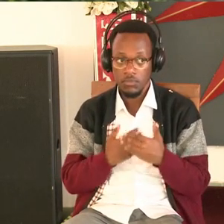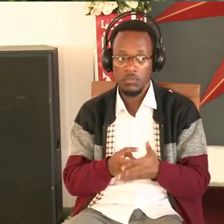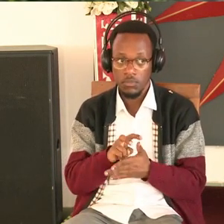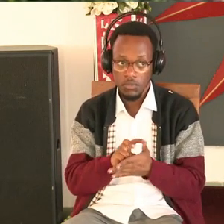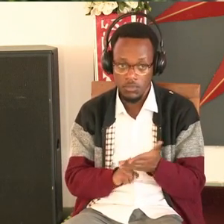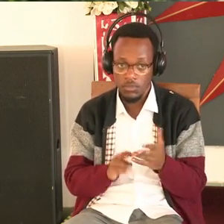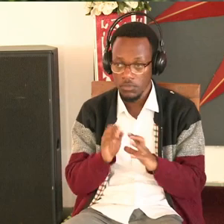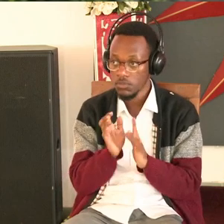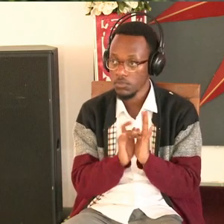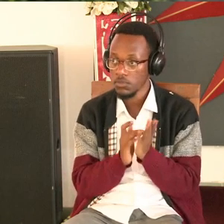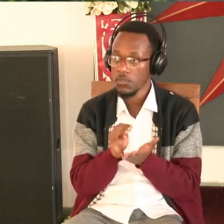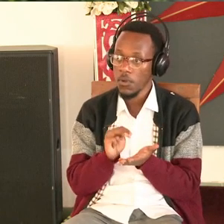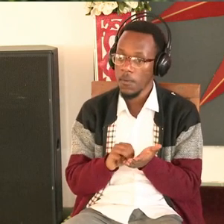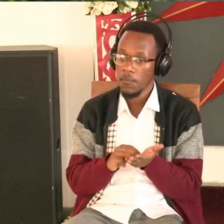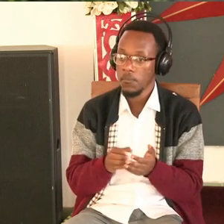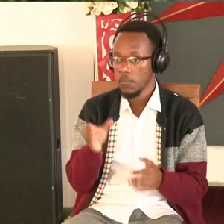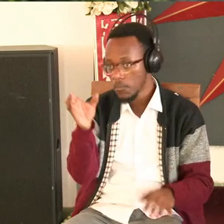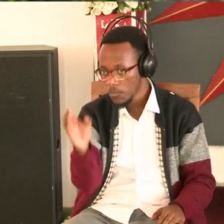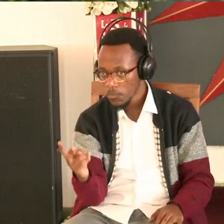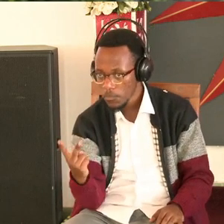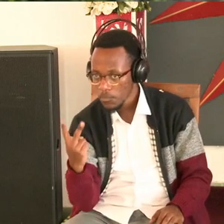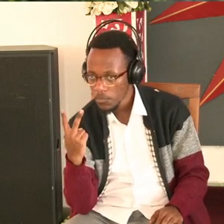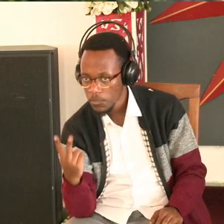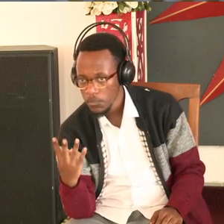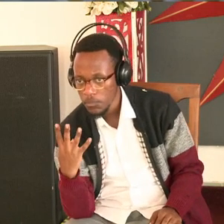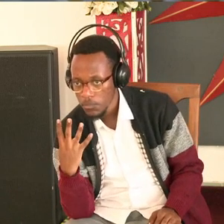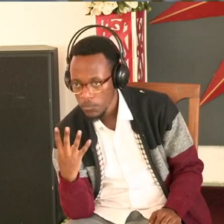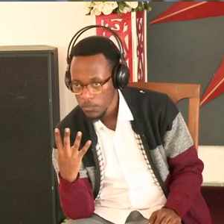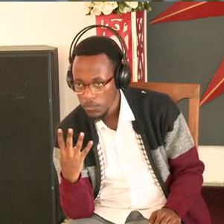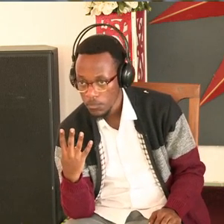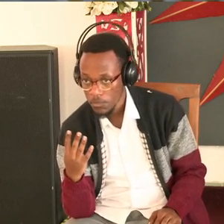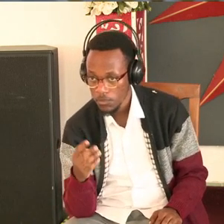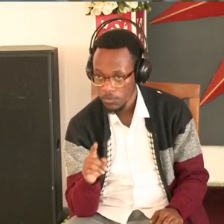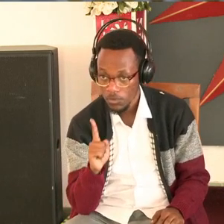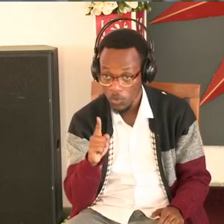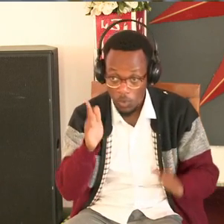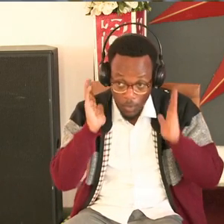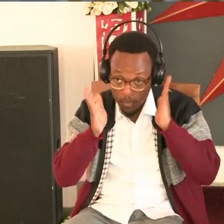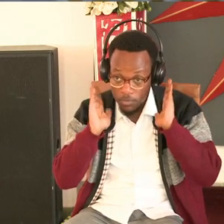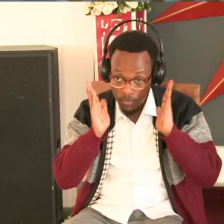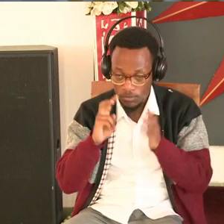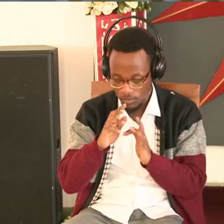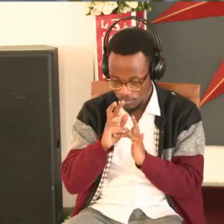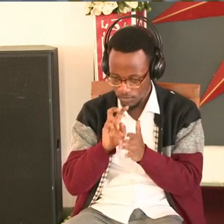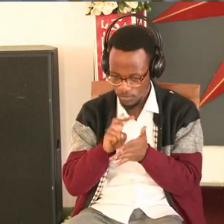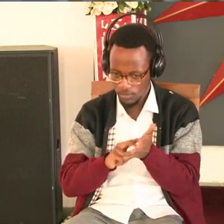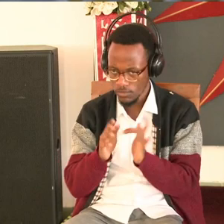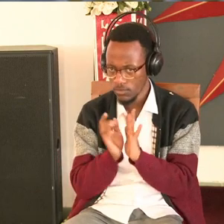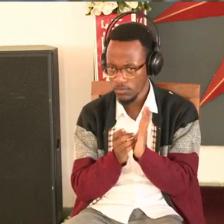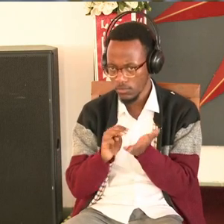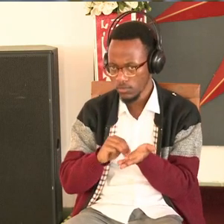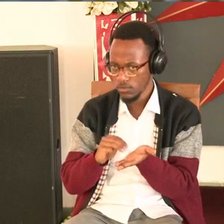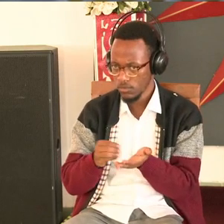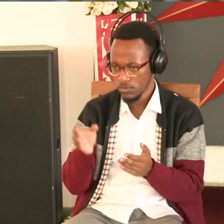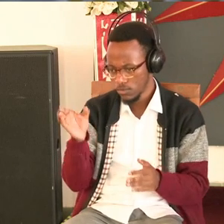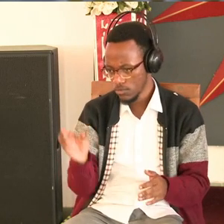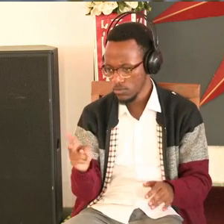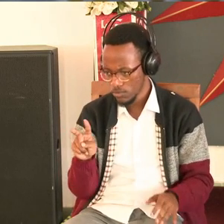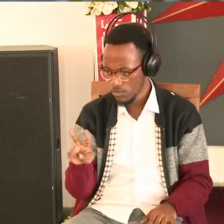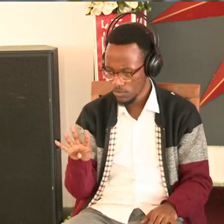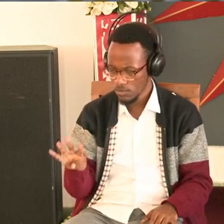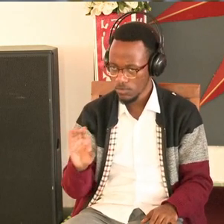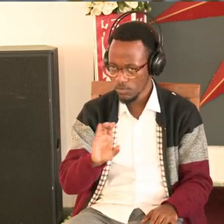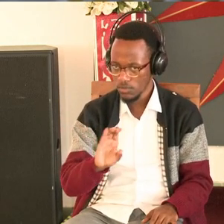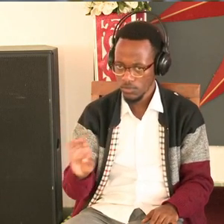noneho turasoma muri Mateo 24 verset 45 Mateo 24 umurongo wa 45